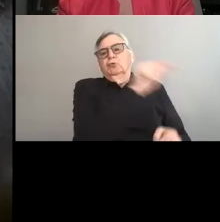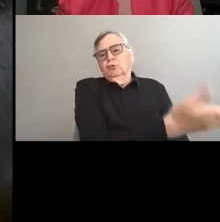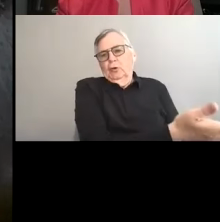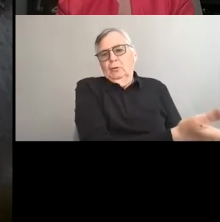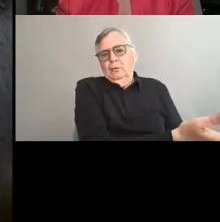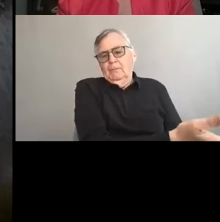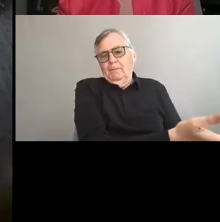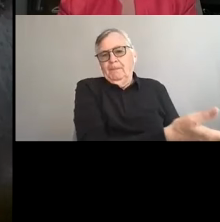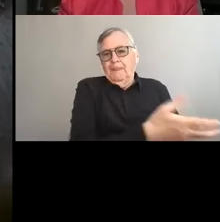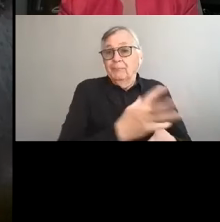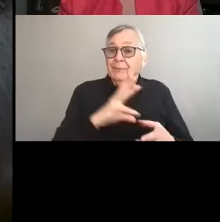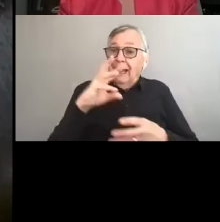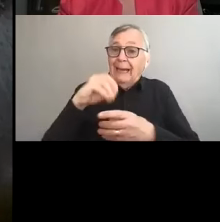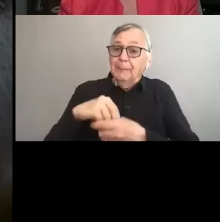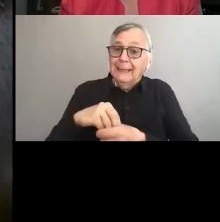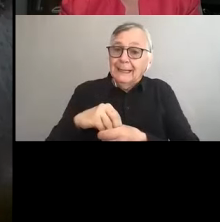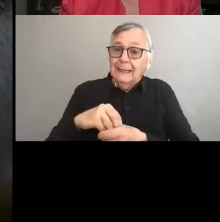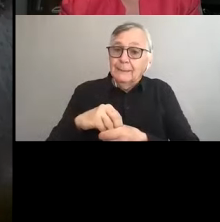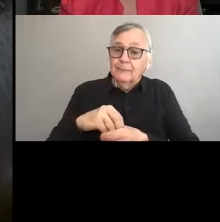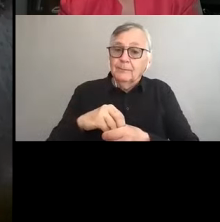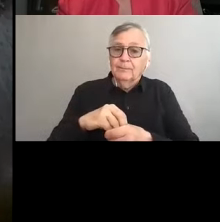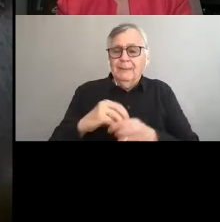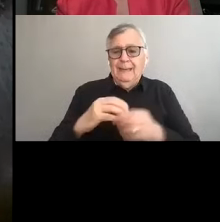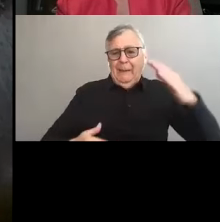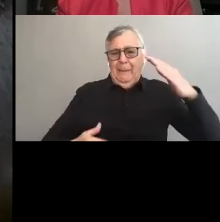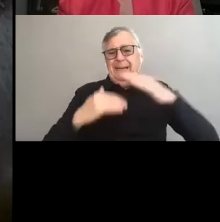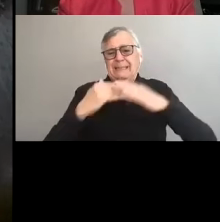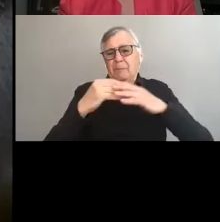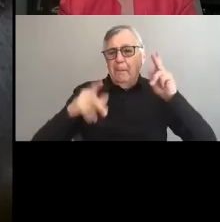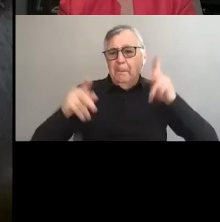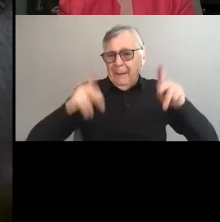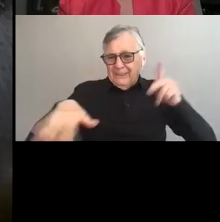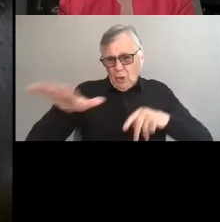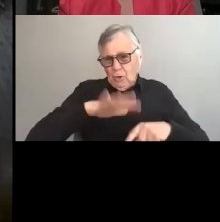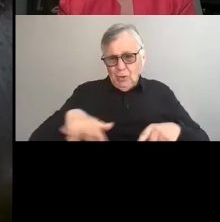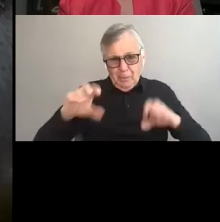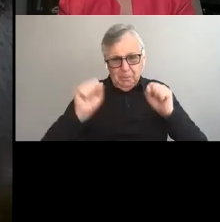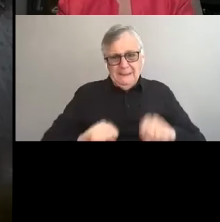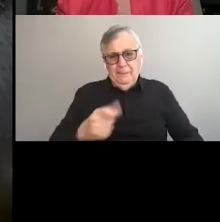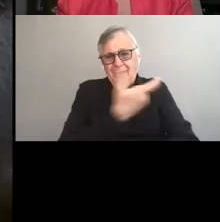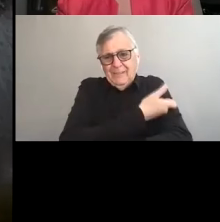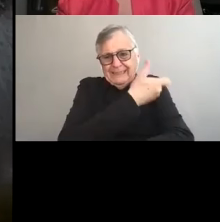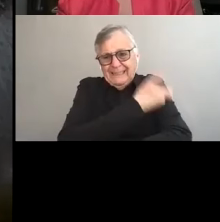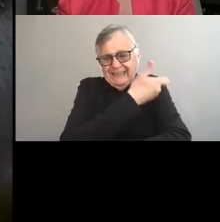Et donc, ça implique que le maximum de personnes possible se fassent vacciner.